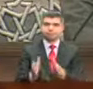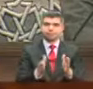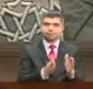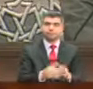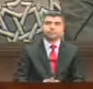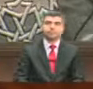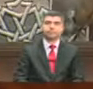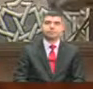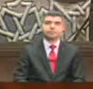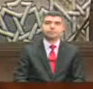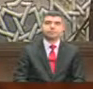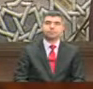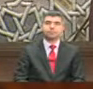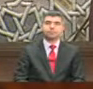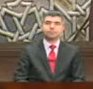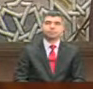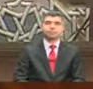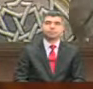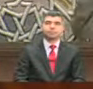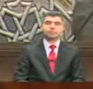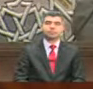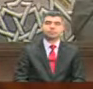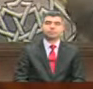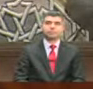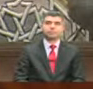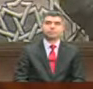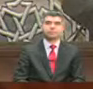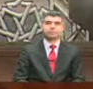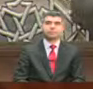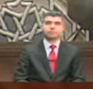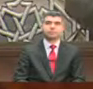هل هناك من تعقيب اضافي اخر؟ تفضل سيد النائب.